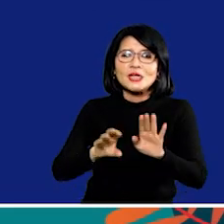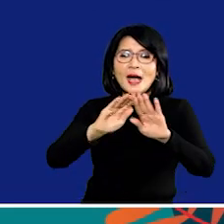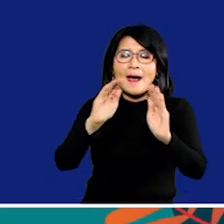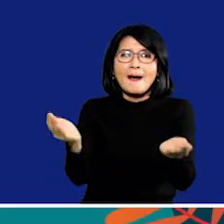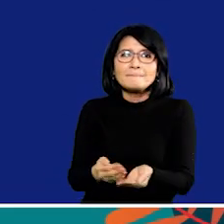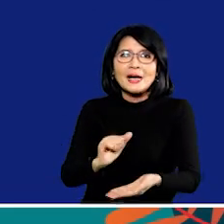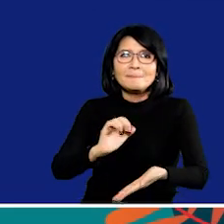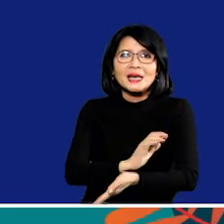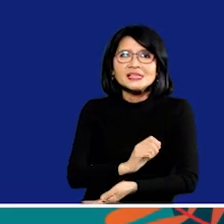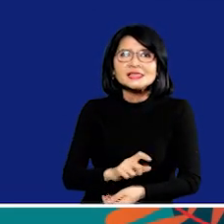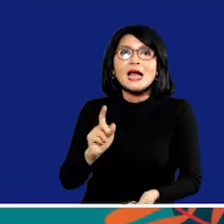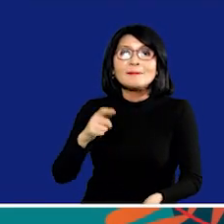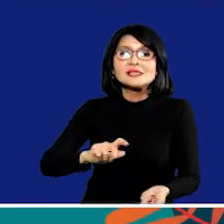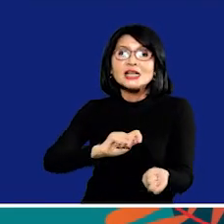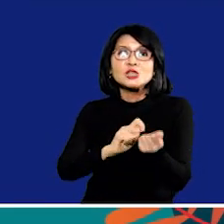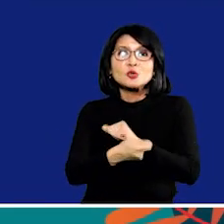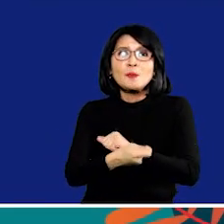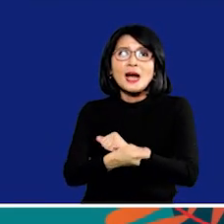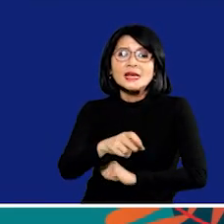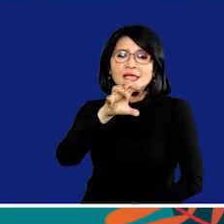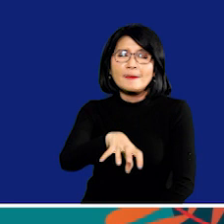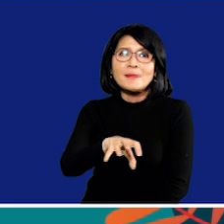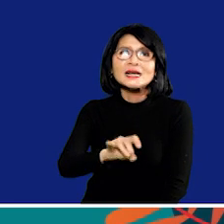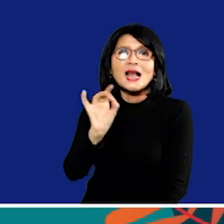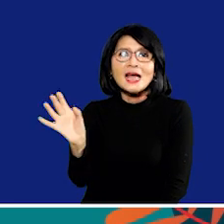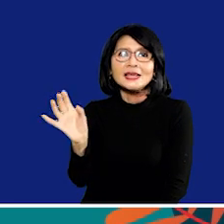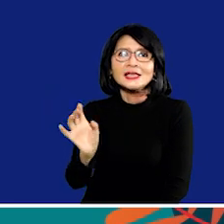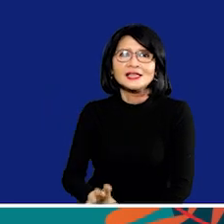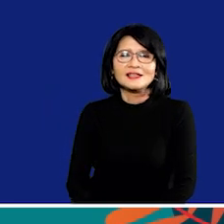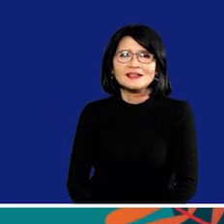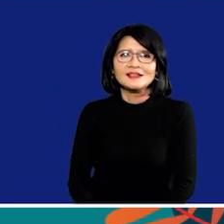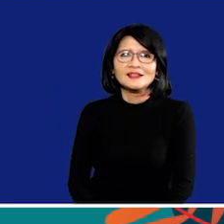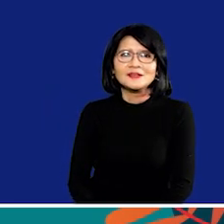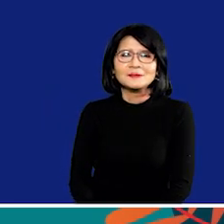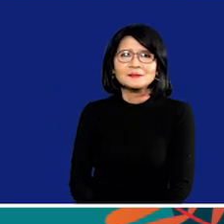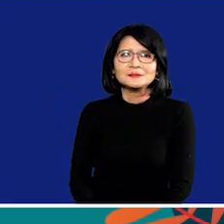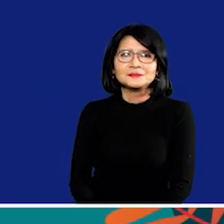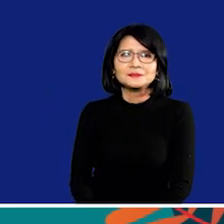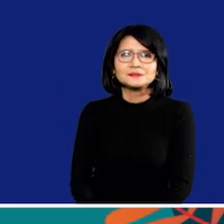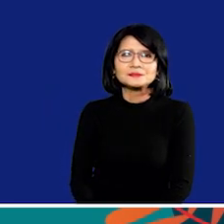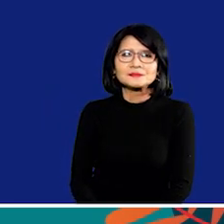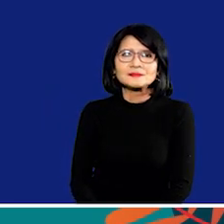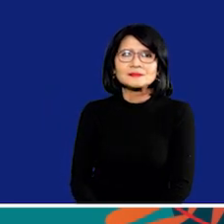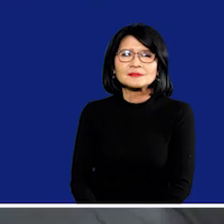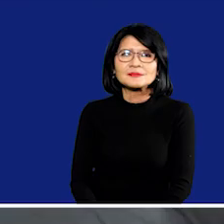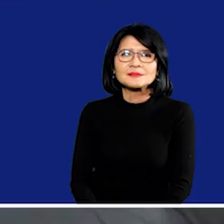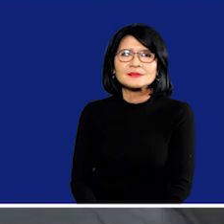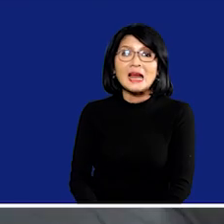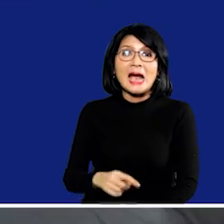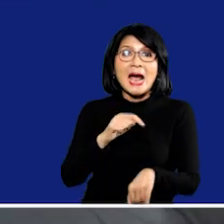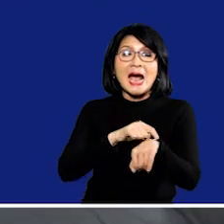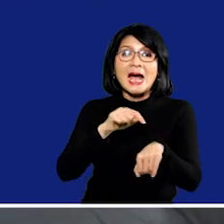tempat duduk, atau misalnya pot ini nih bisa dijadiin barang lain loh walaupun sudah pecah seperti itu, Pak.